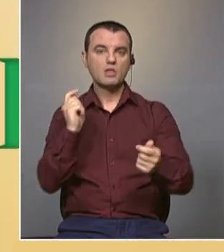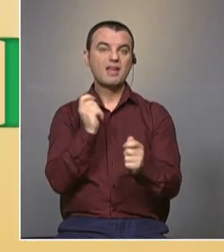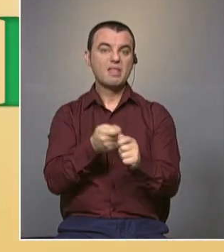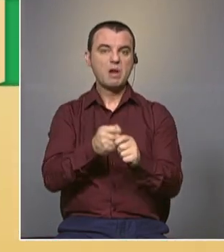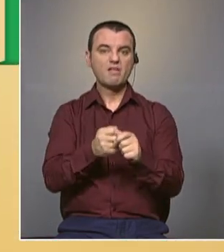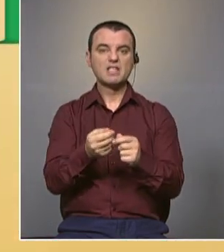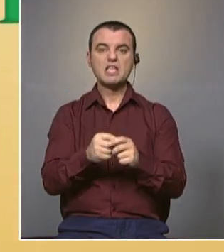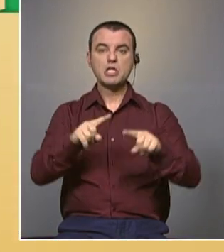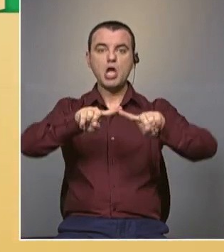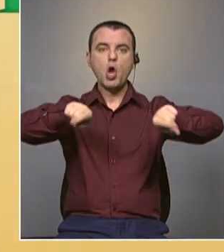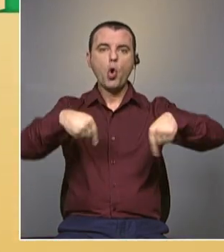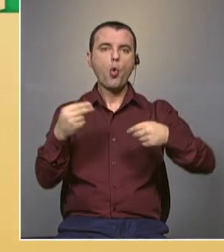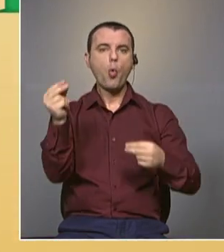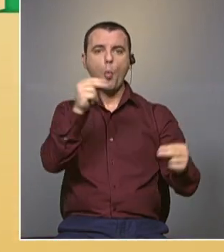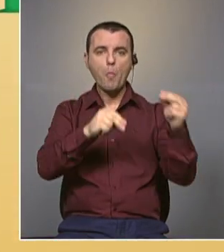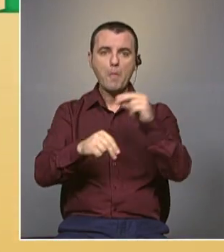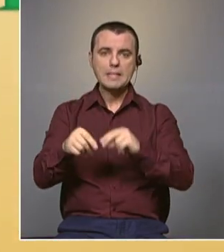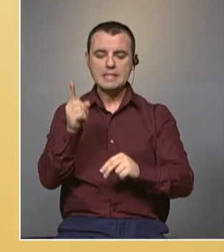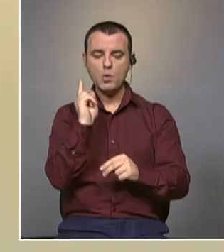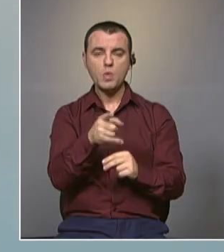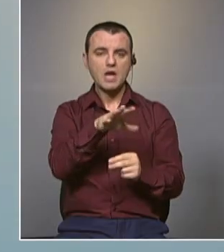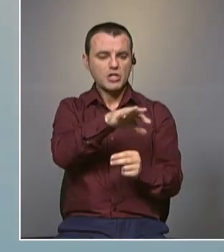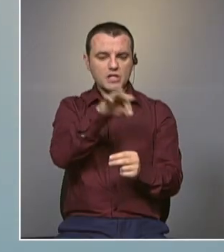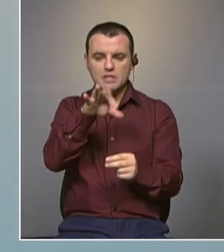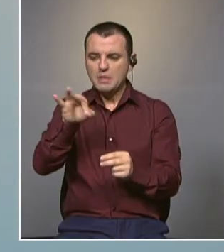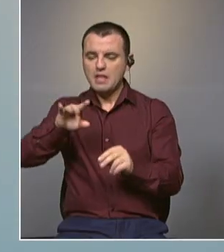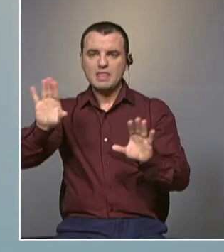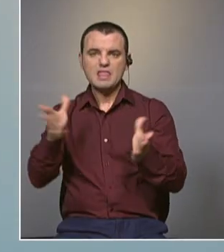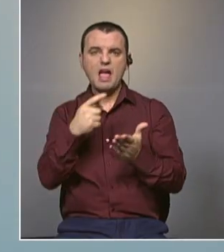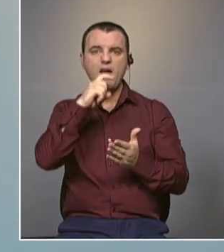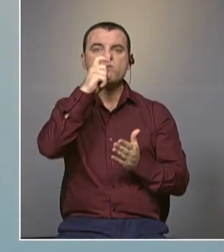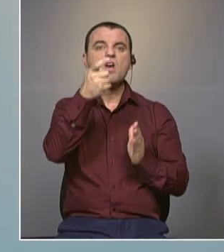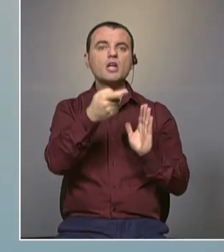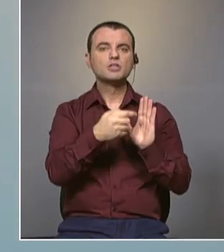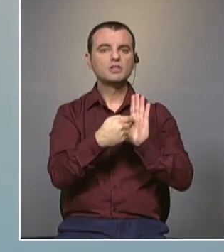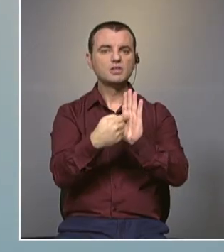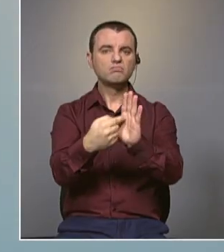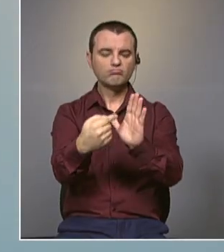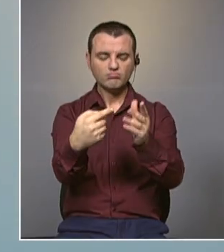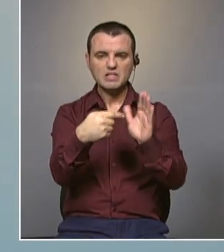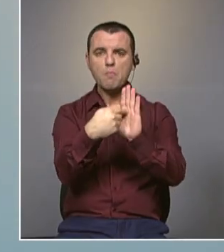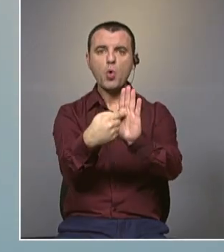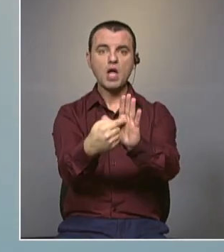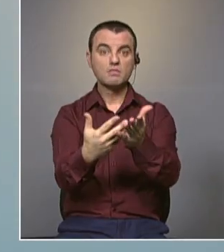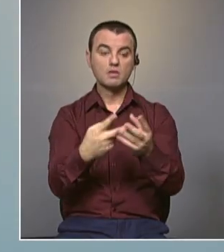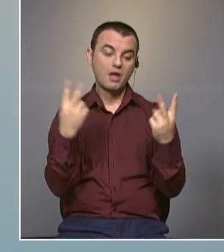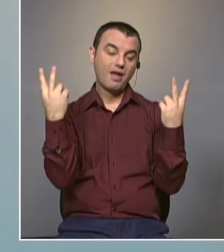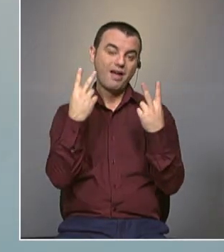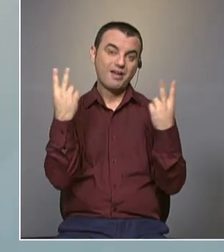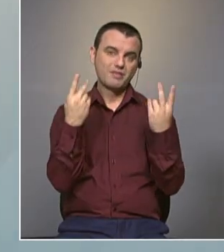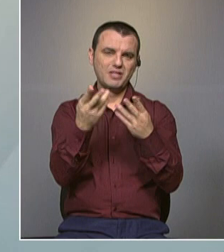да подберат най-подходящите неща за включване. Разбира се, тези комисии веднага се